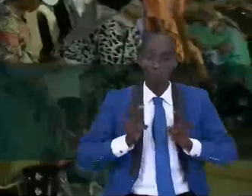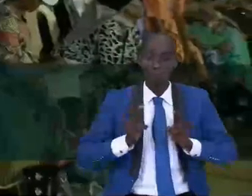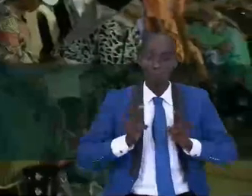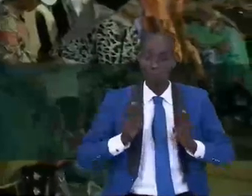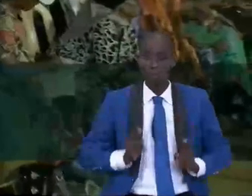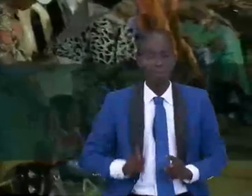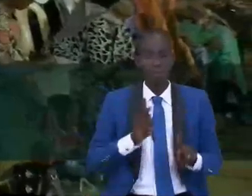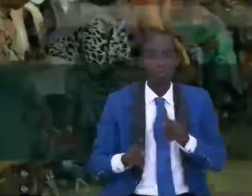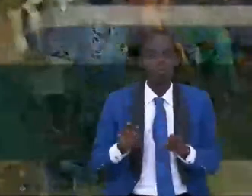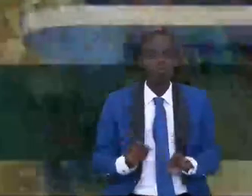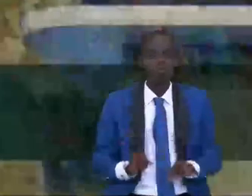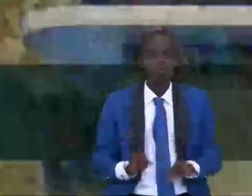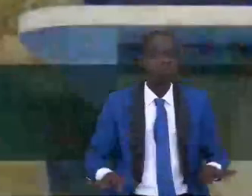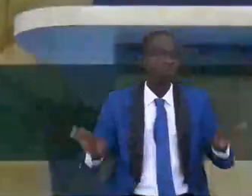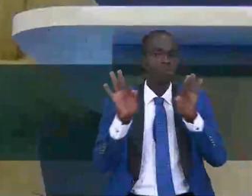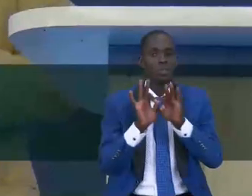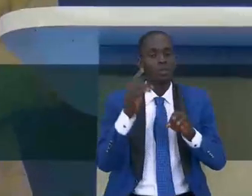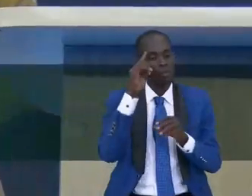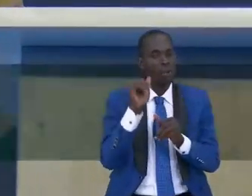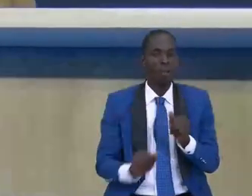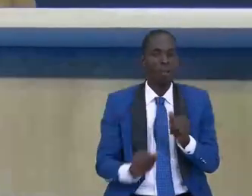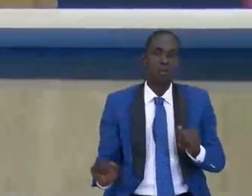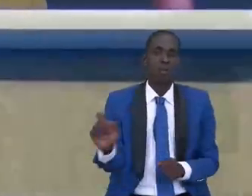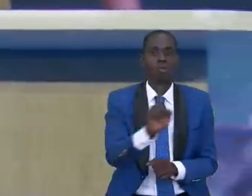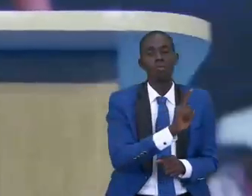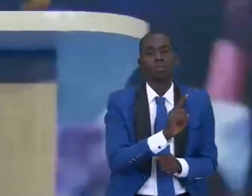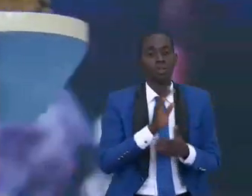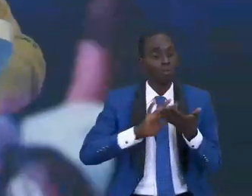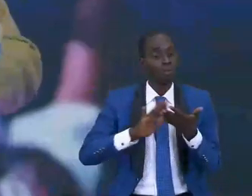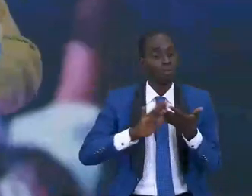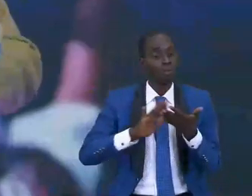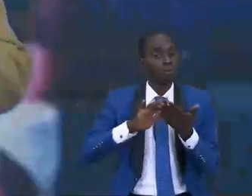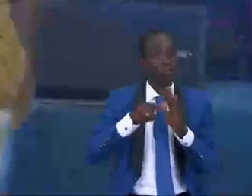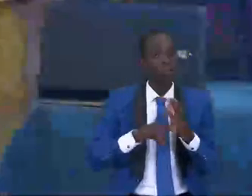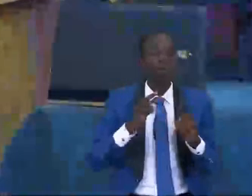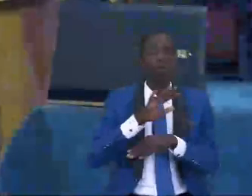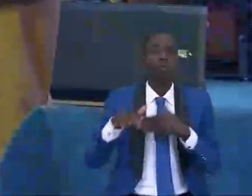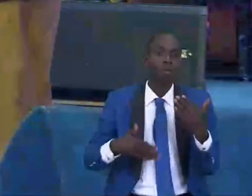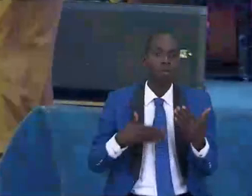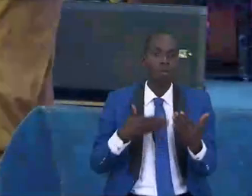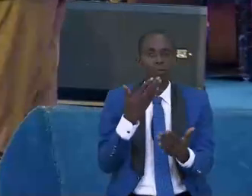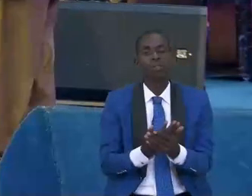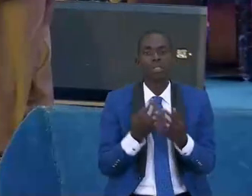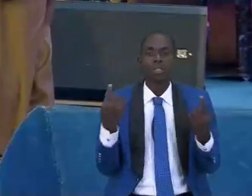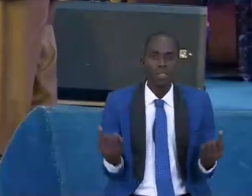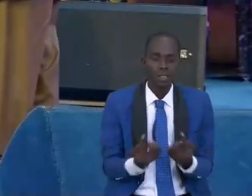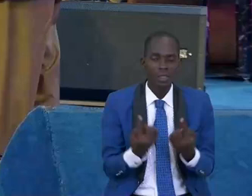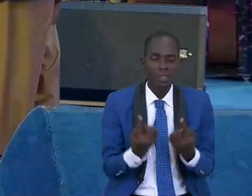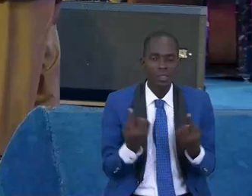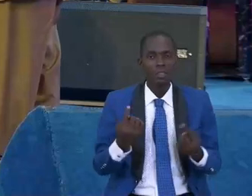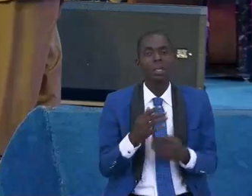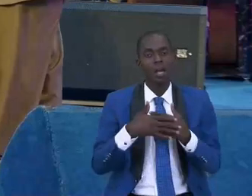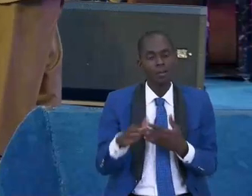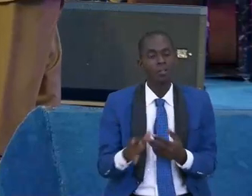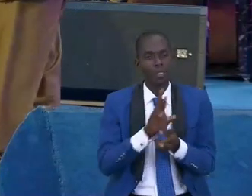pour le genre humain et fondamental pour tout. Le pardon de tous les péchés après